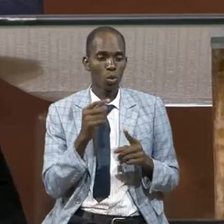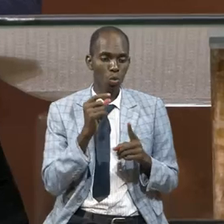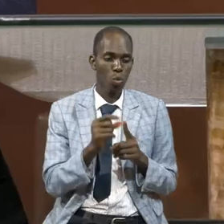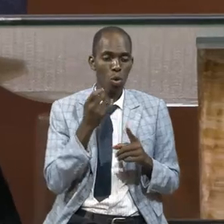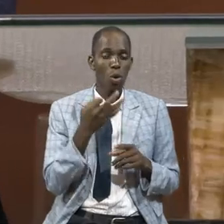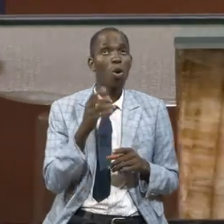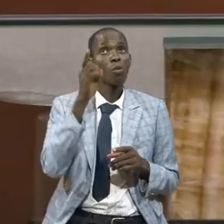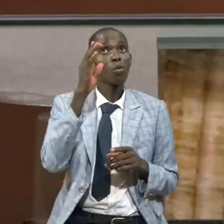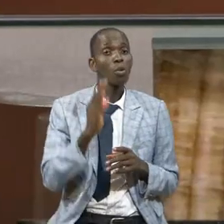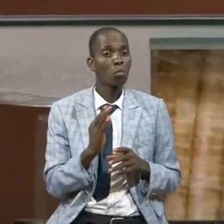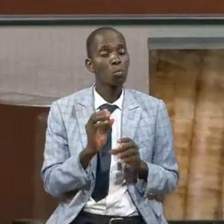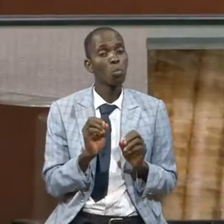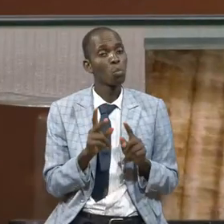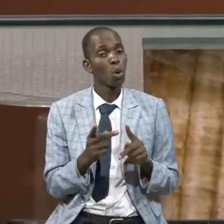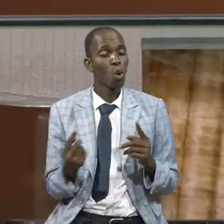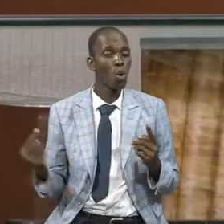de Dieu.